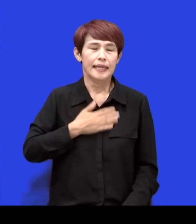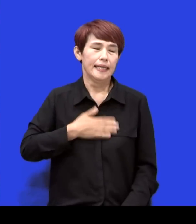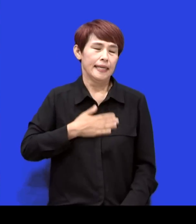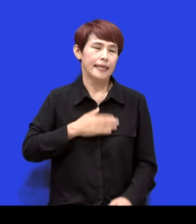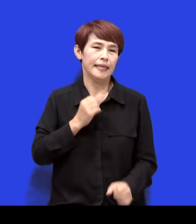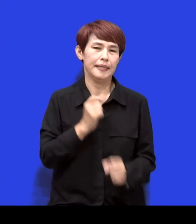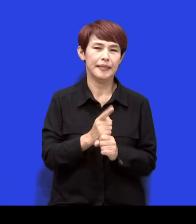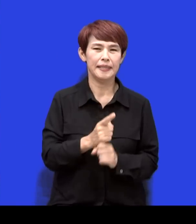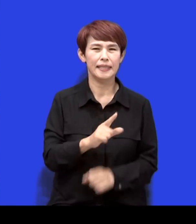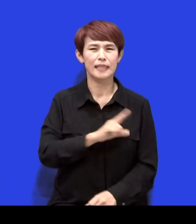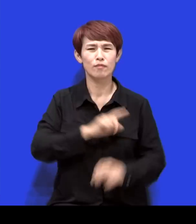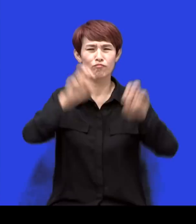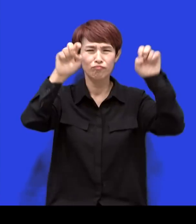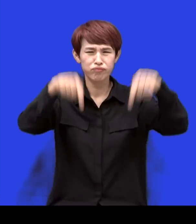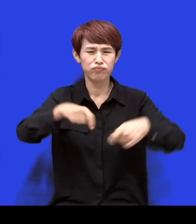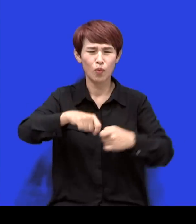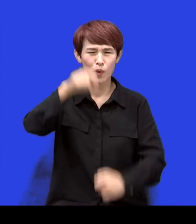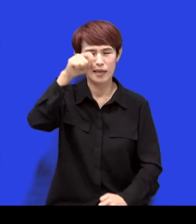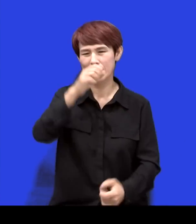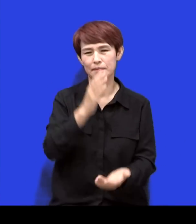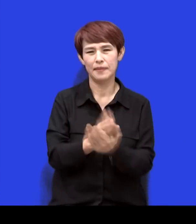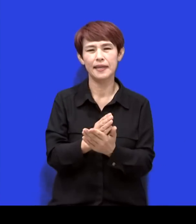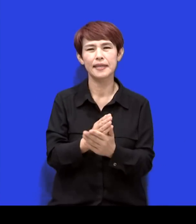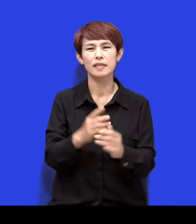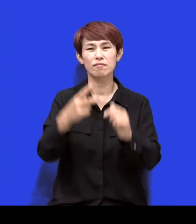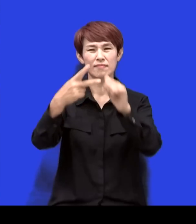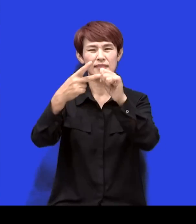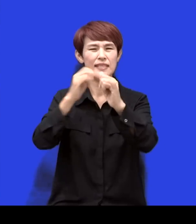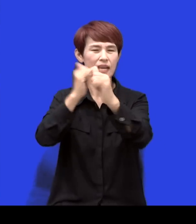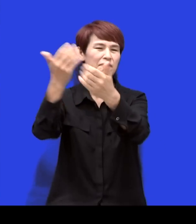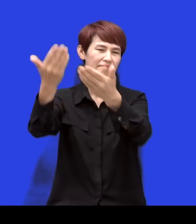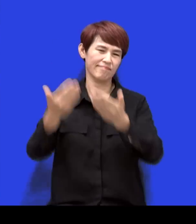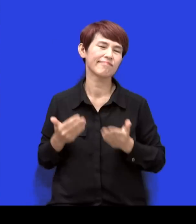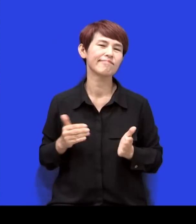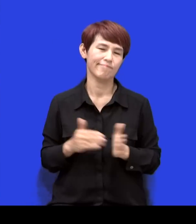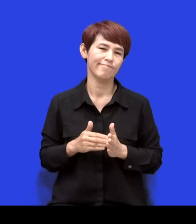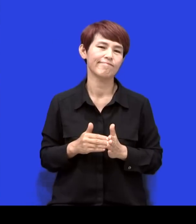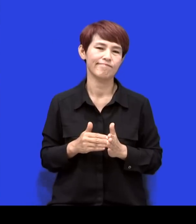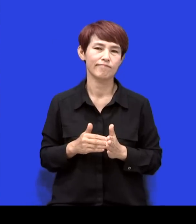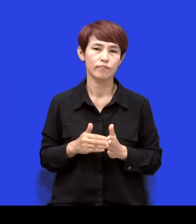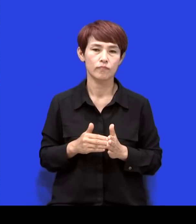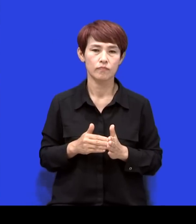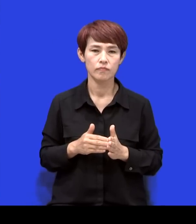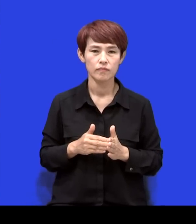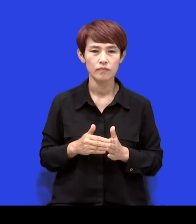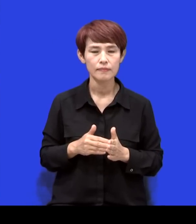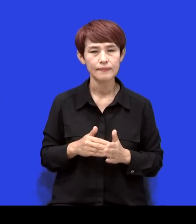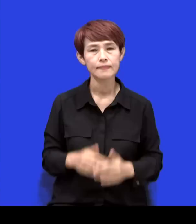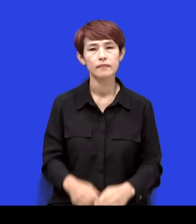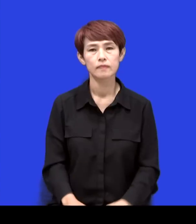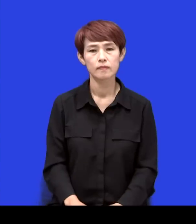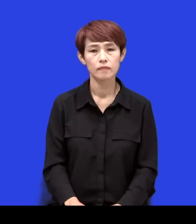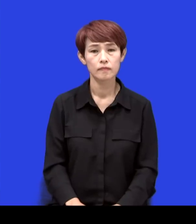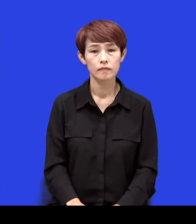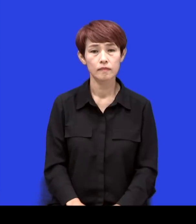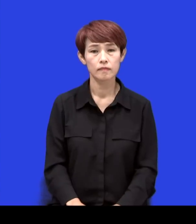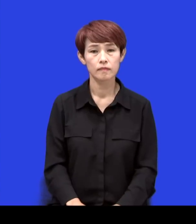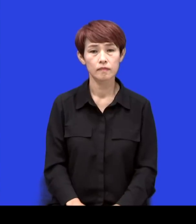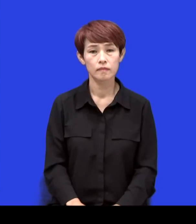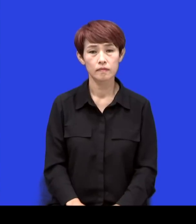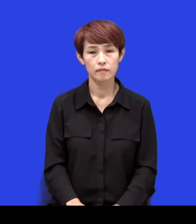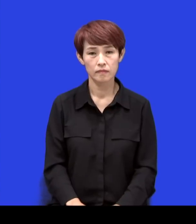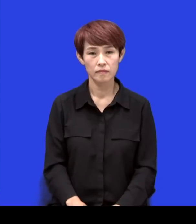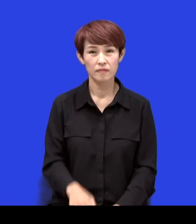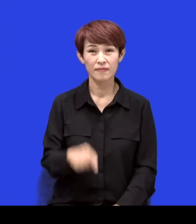예, 무명이 길어져서 예. 그래서 제가 받았어요. 예, 우수상을 수락했는데 아쉬워하지만 수락했는데 다행히 그게